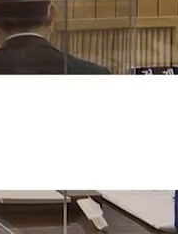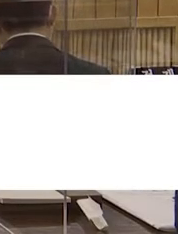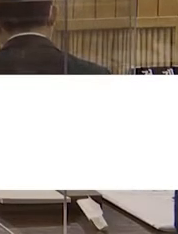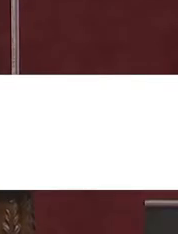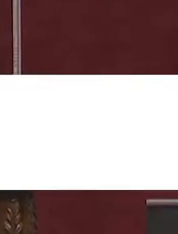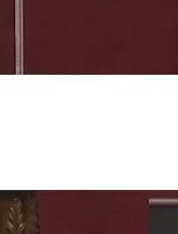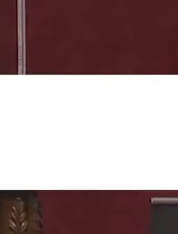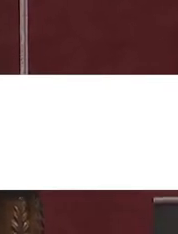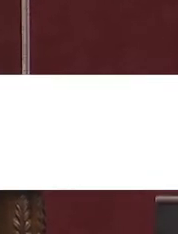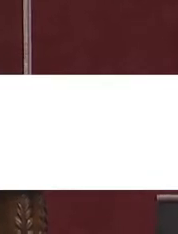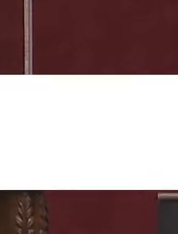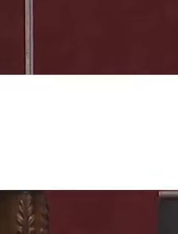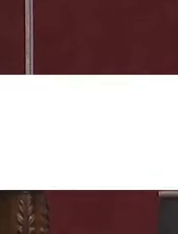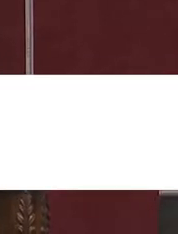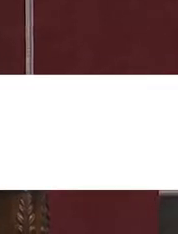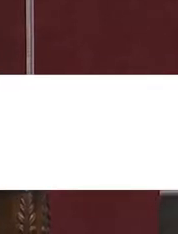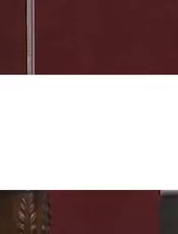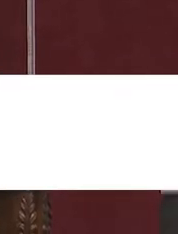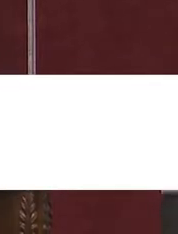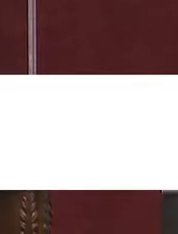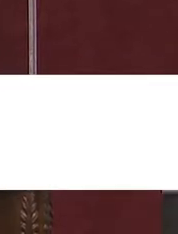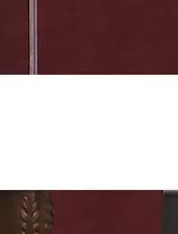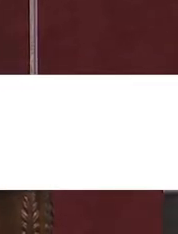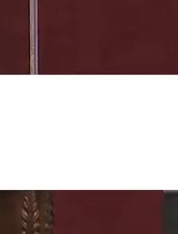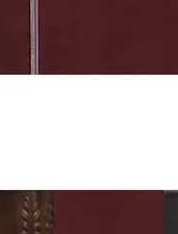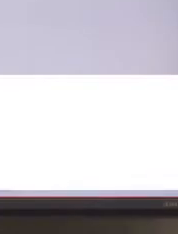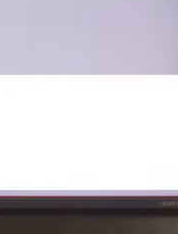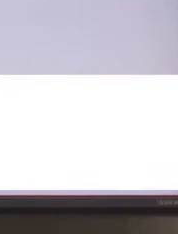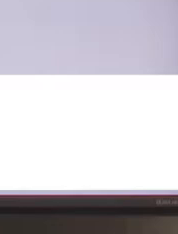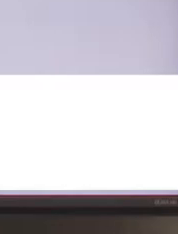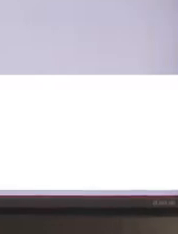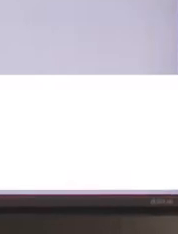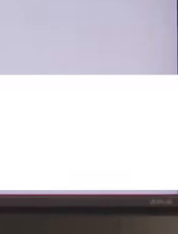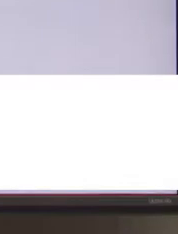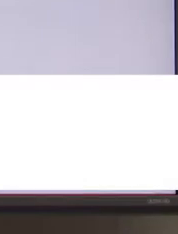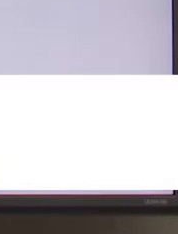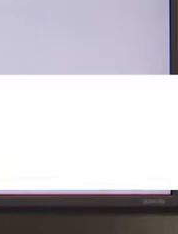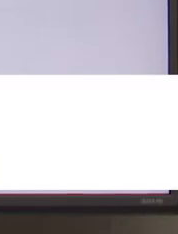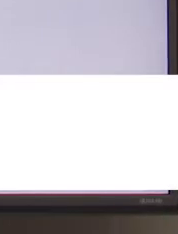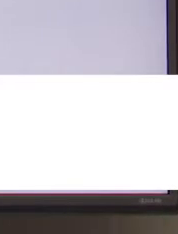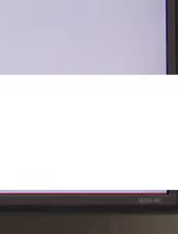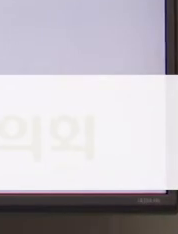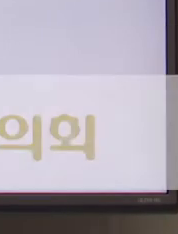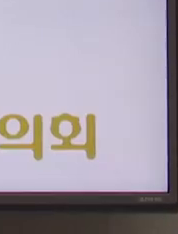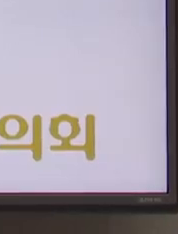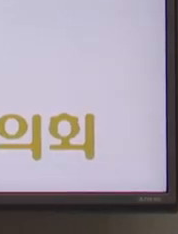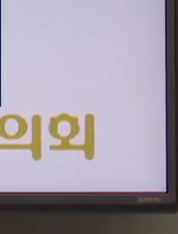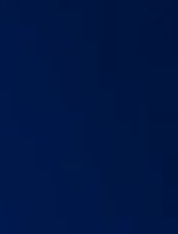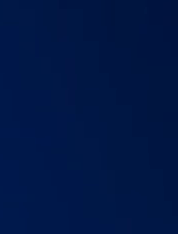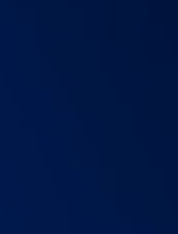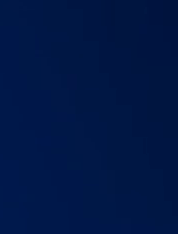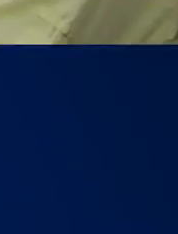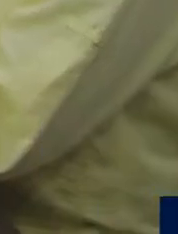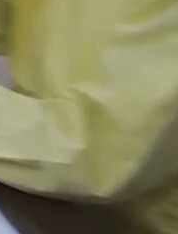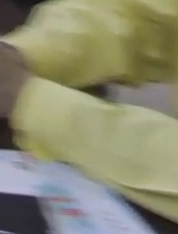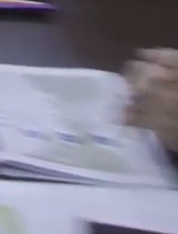제292회 서울특별시 강서구의회 제2차 정례회가 지난 15일 제1차 본회의로 개회했습니다.